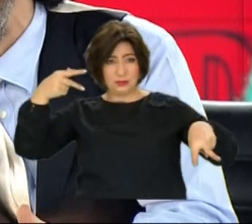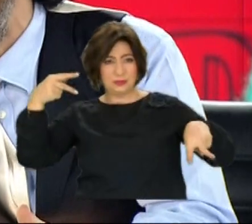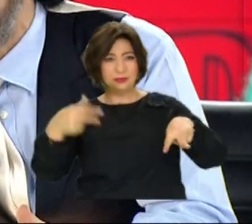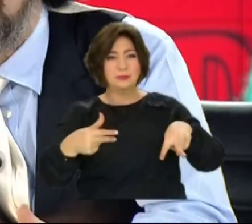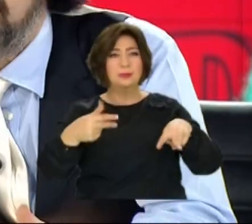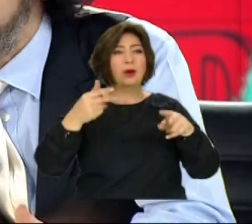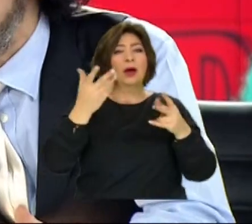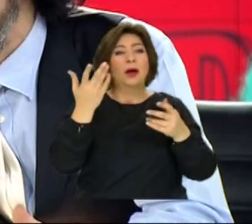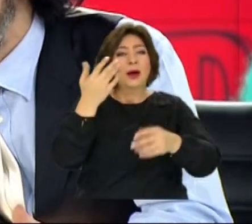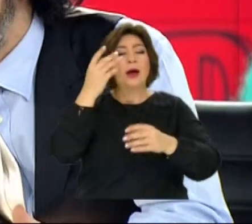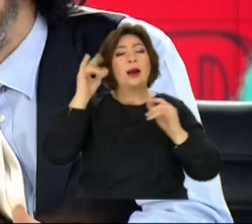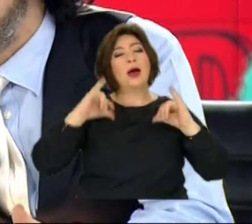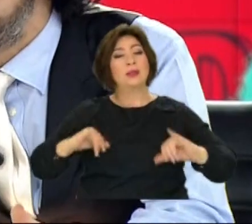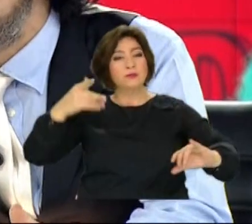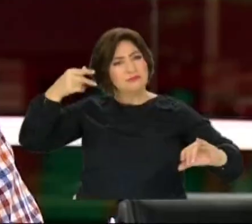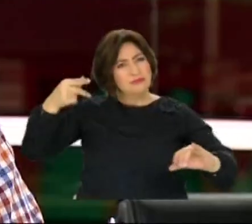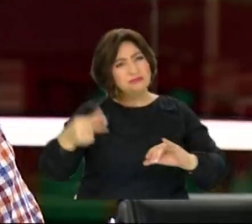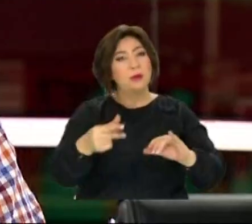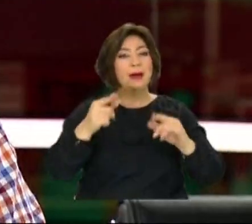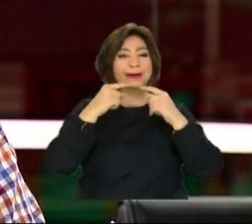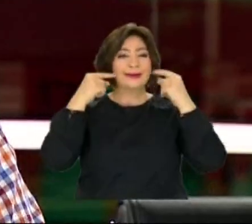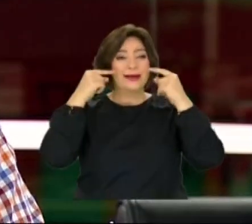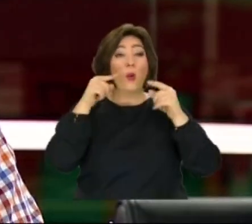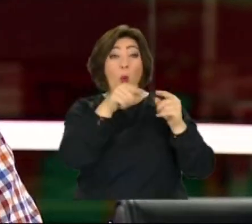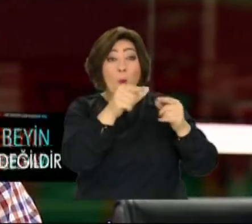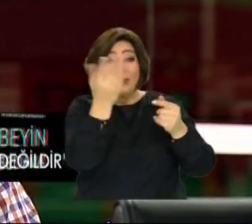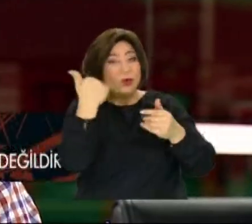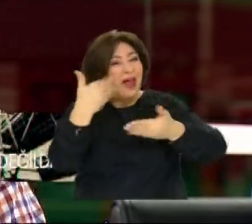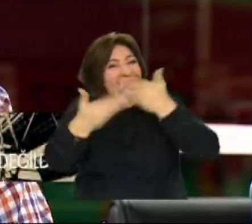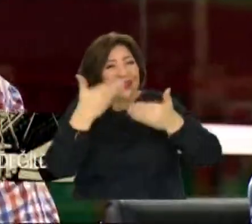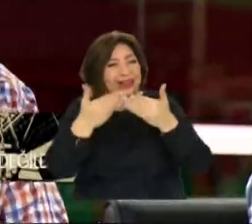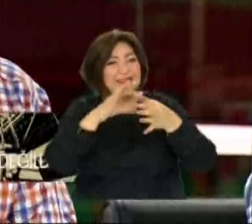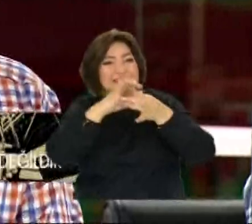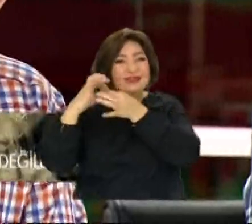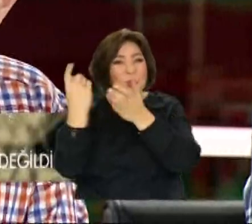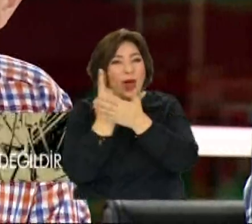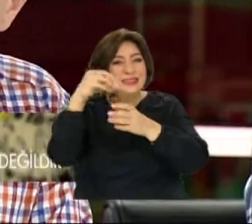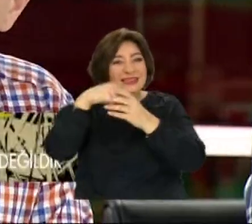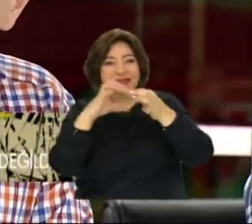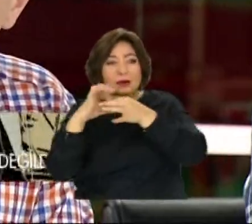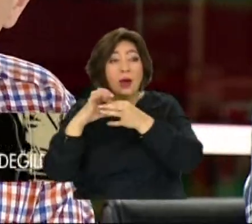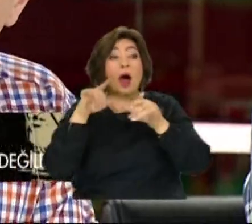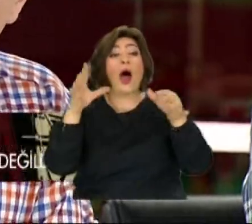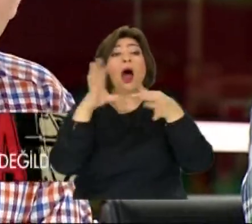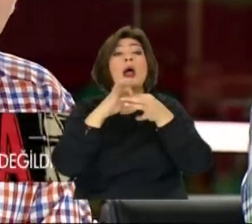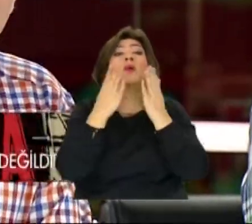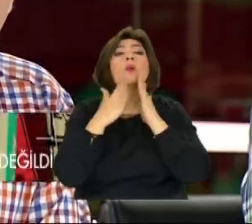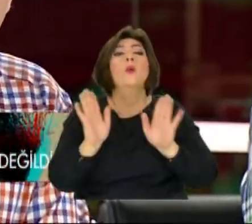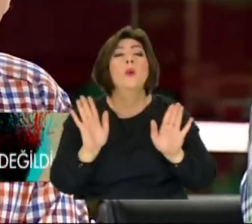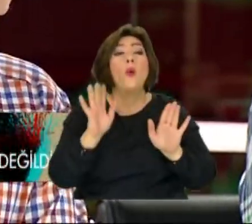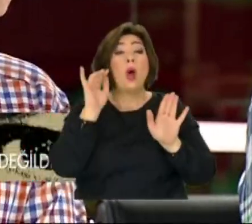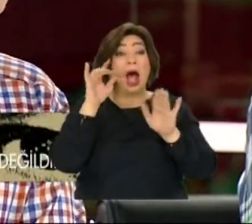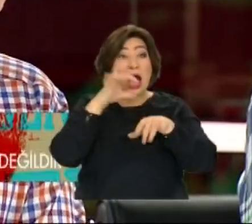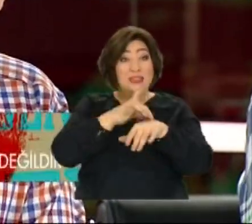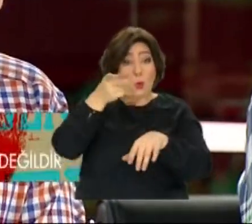evet, gülümsüyor yani. Demek istediğim şu. Bunların deminki ayette anlatılanla alakası yok. Bu bizim duyu organlarıyla yani hasta ölürken onun